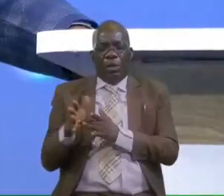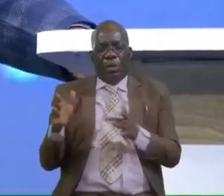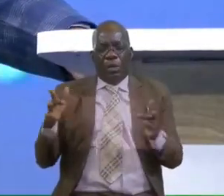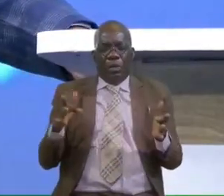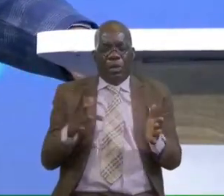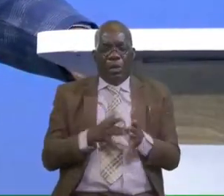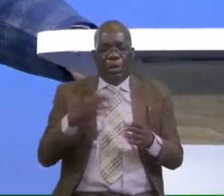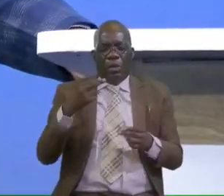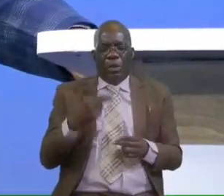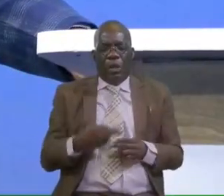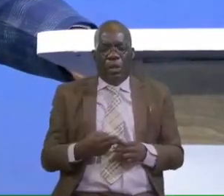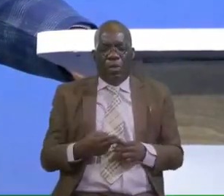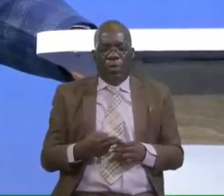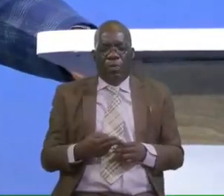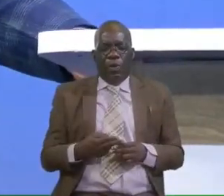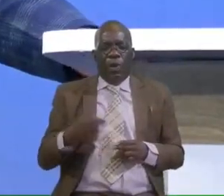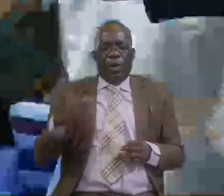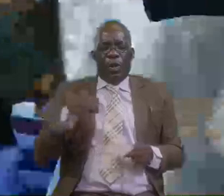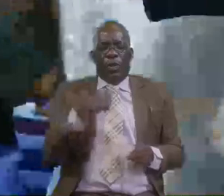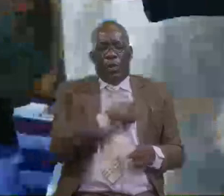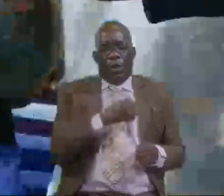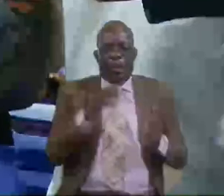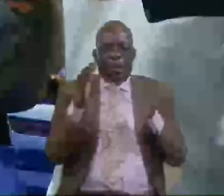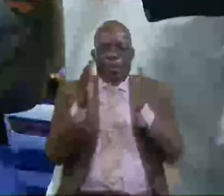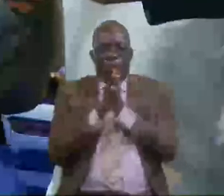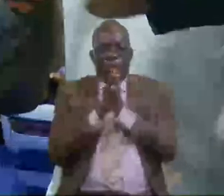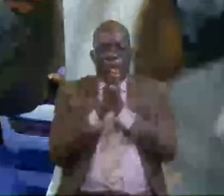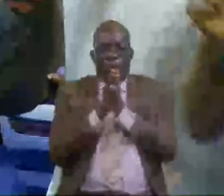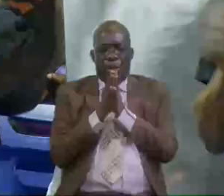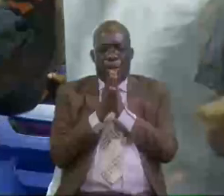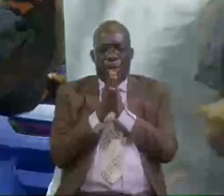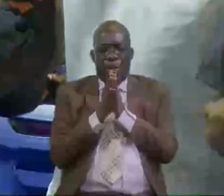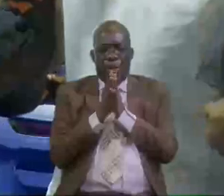Au nom de Jésus, nous prions.